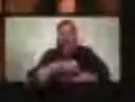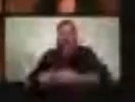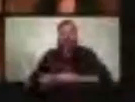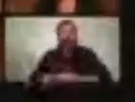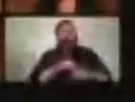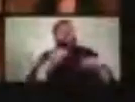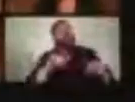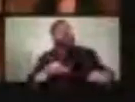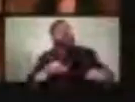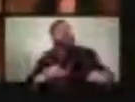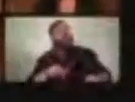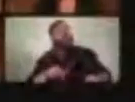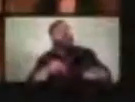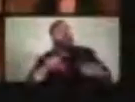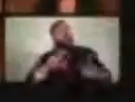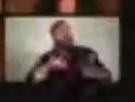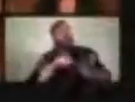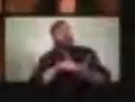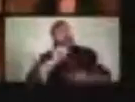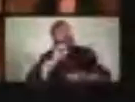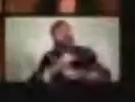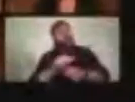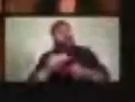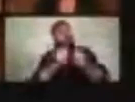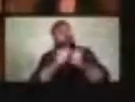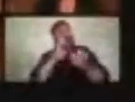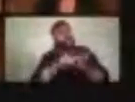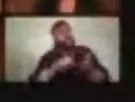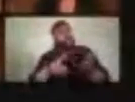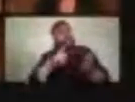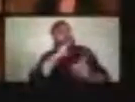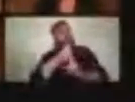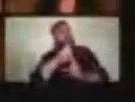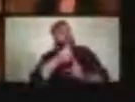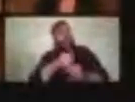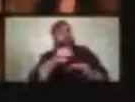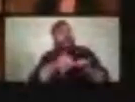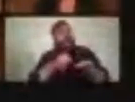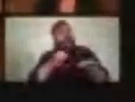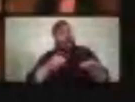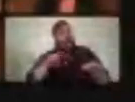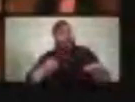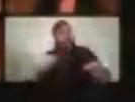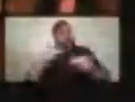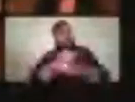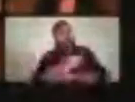Zungumzia. Elevate ni kituo cha JCPS